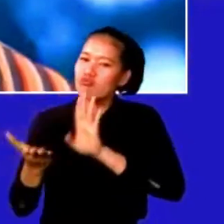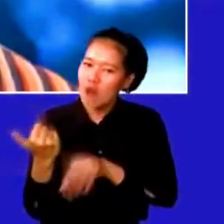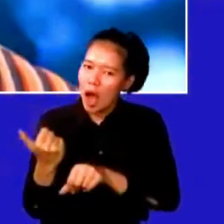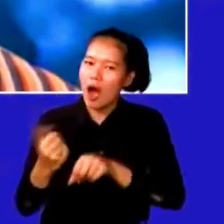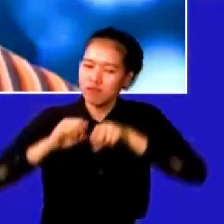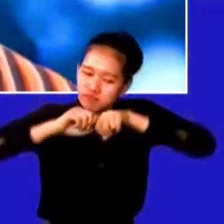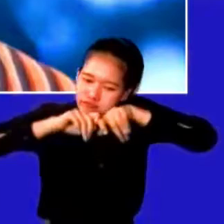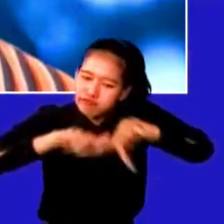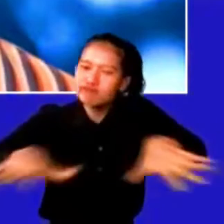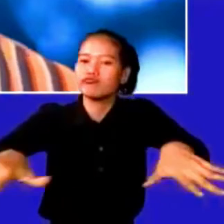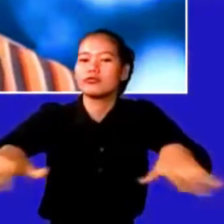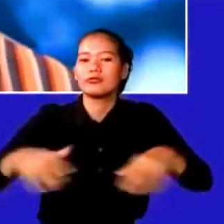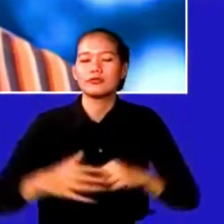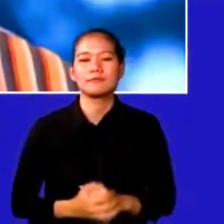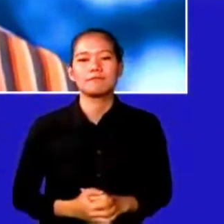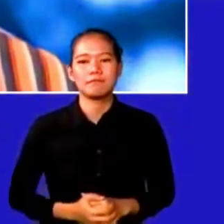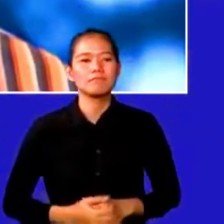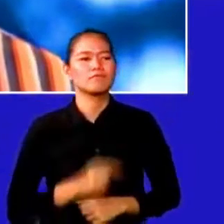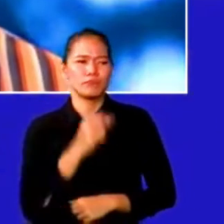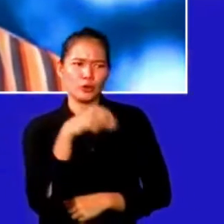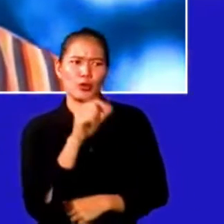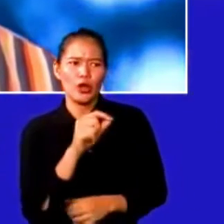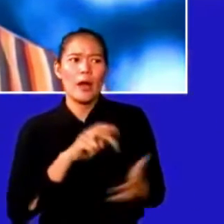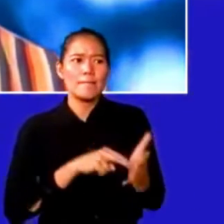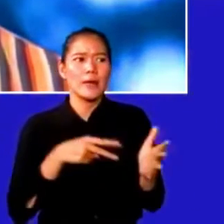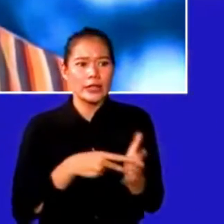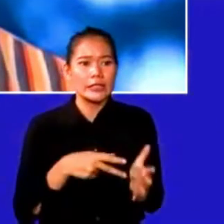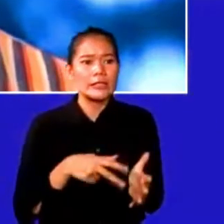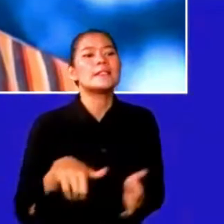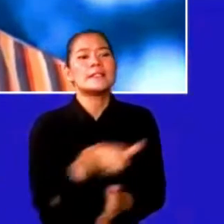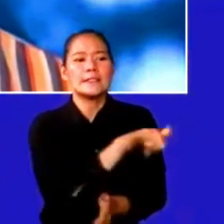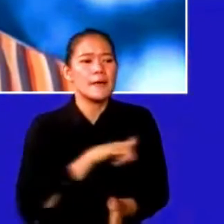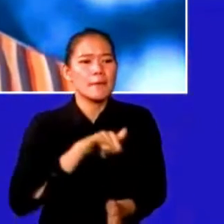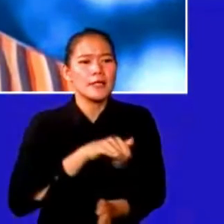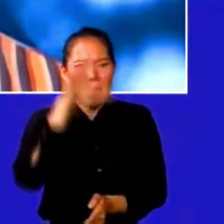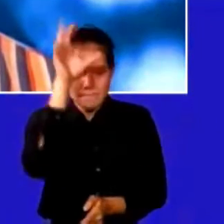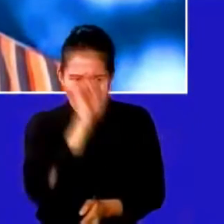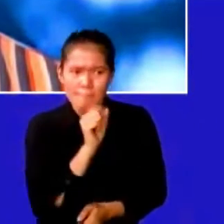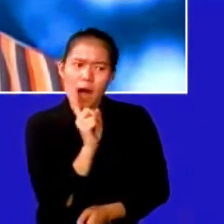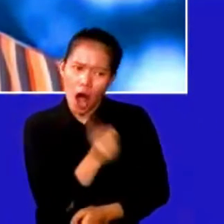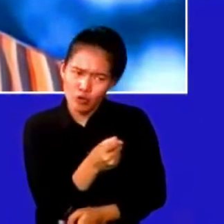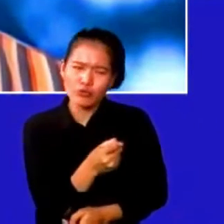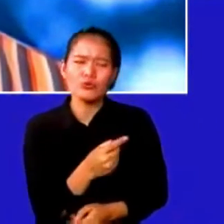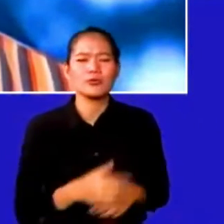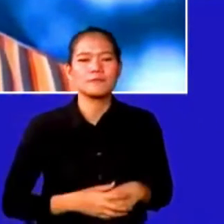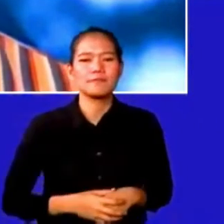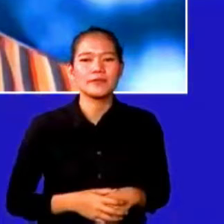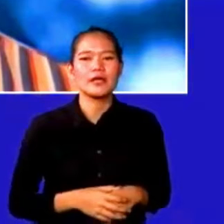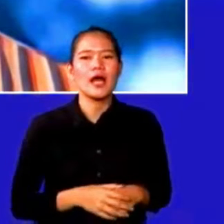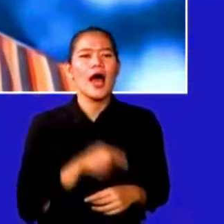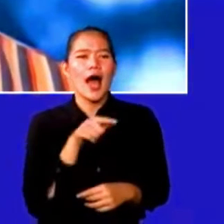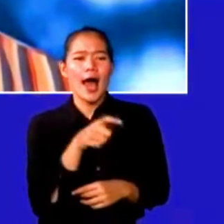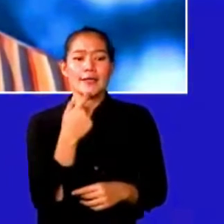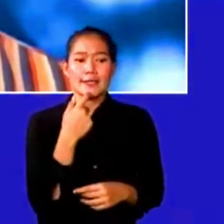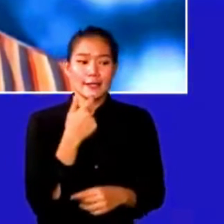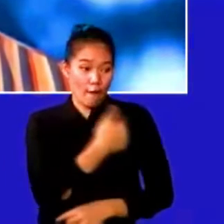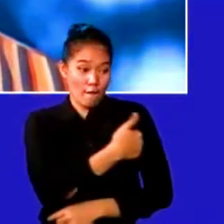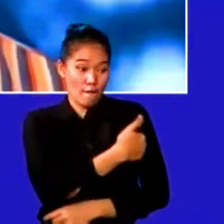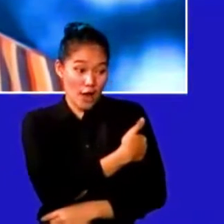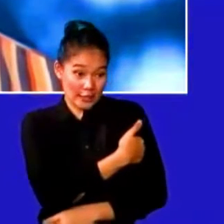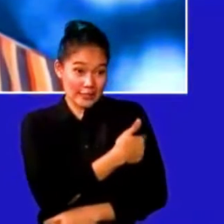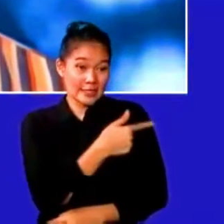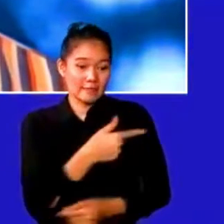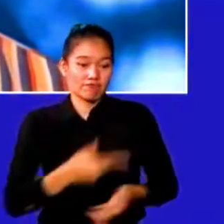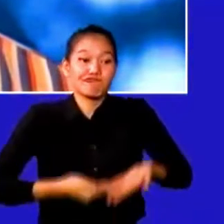edukasi harus merata betul-betul kesadaran kolektif itu yang tidak kalah penting ya profilnya provinsi dengan adanya vaksin